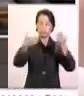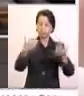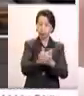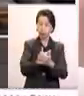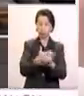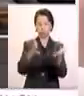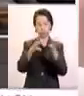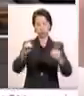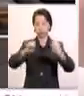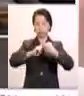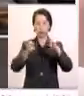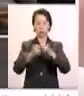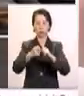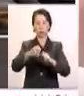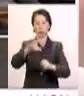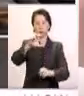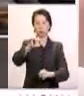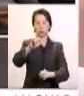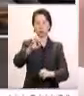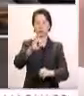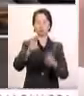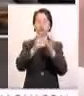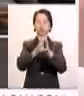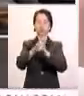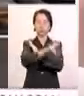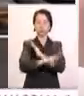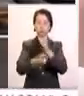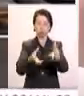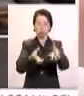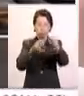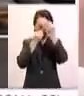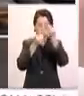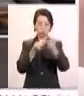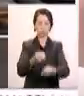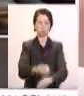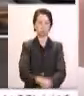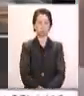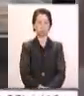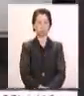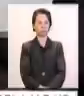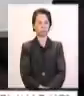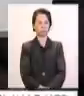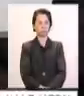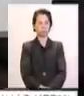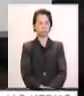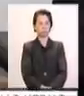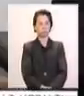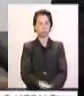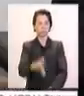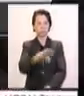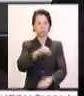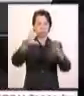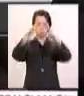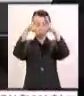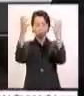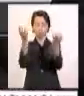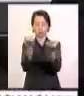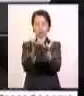mengatasi masalah cyber seperti pencurian maklumat. Part of and a global company,